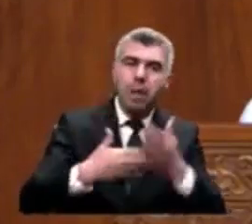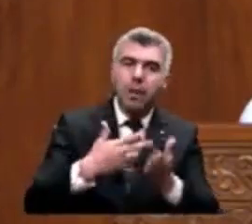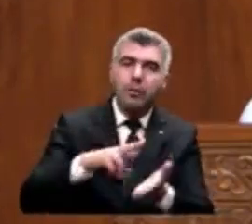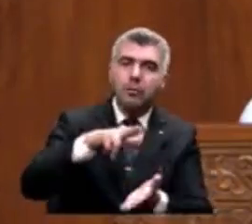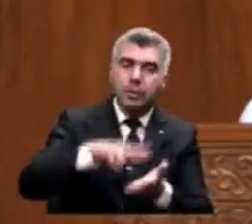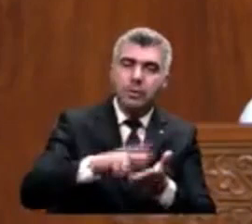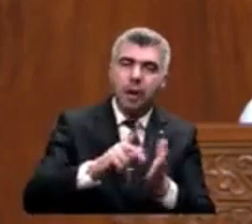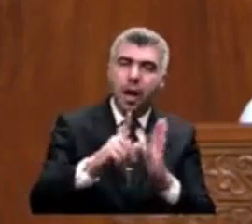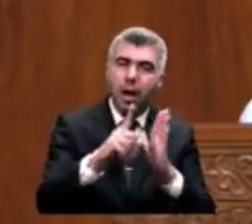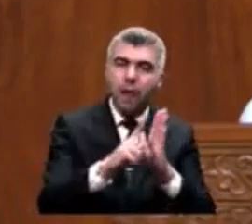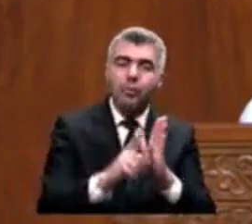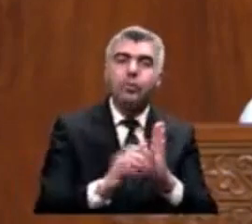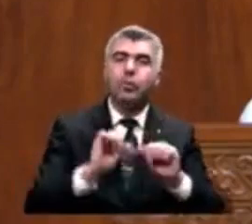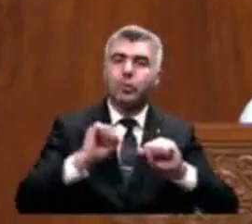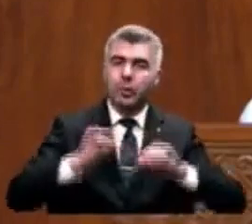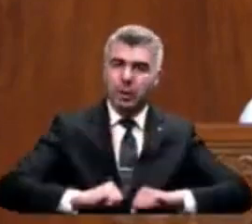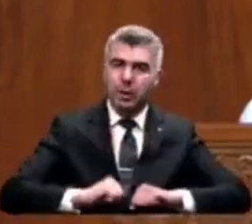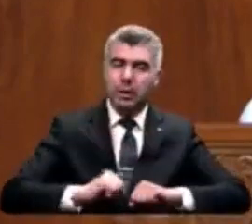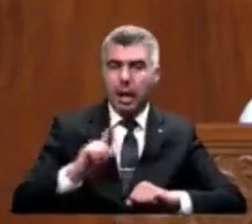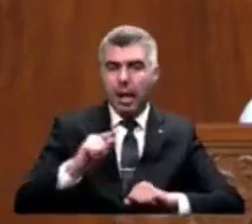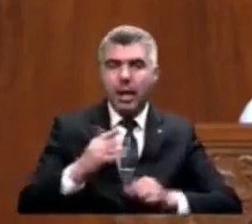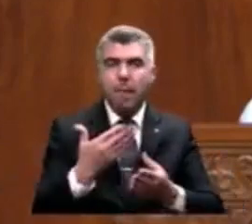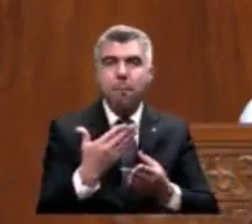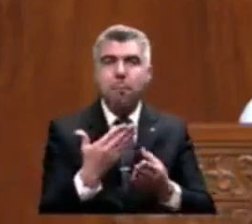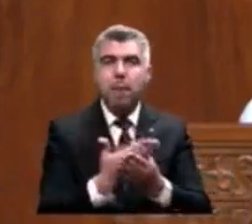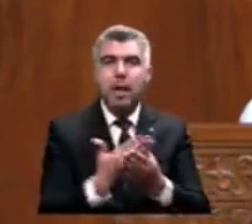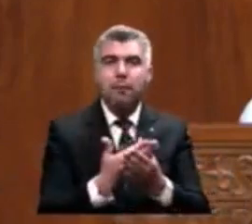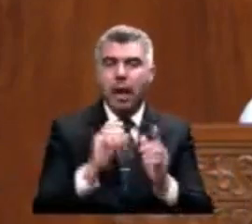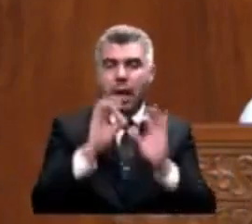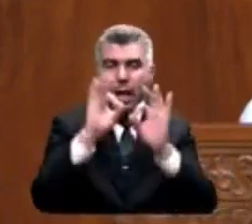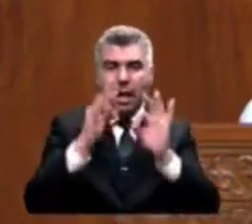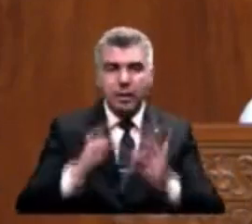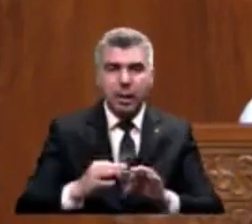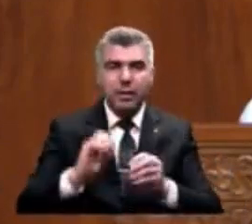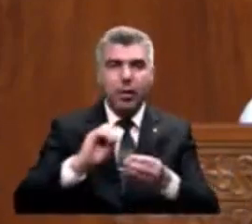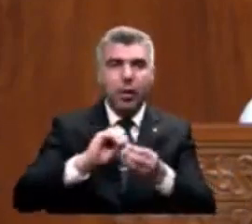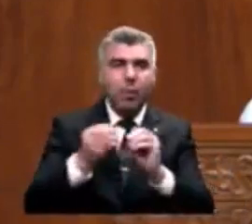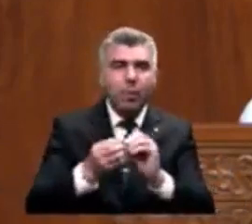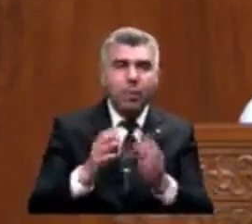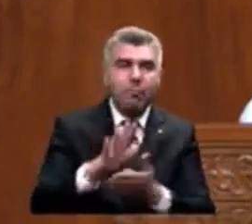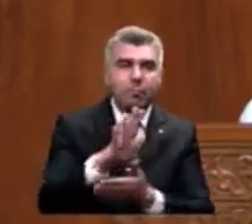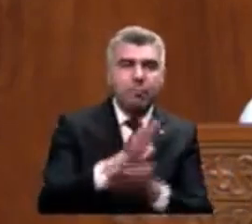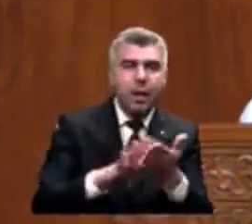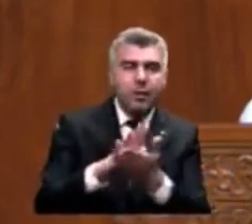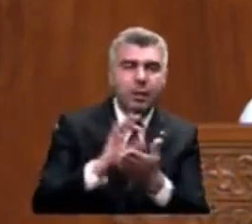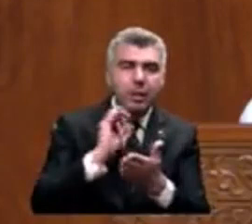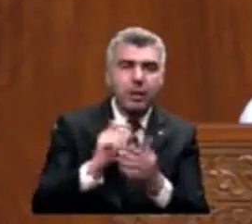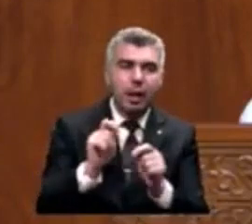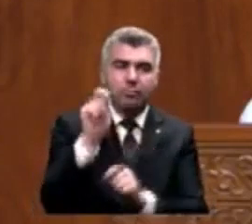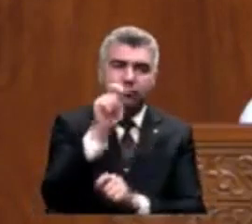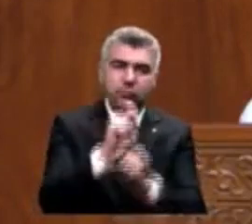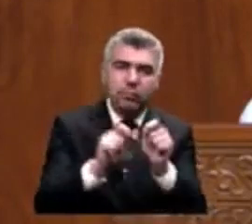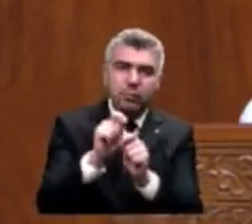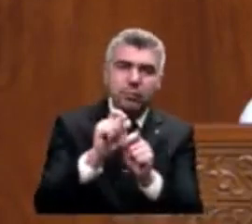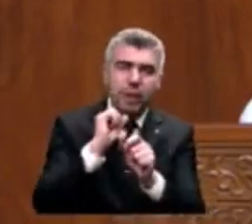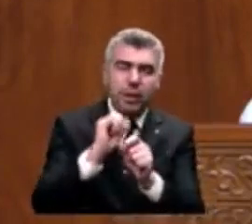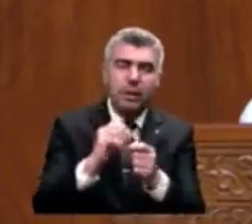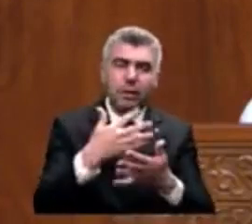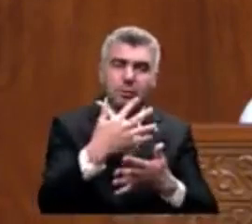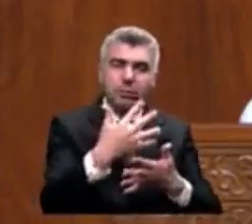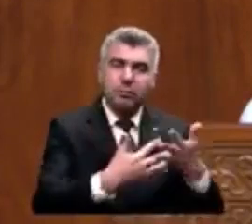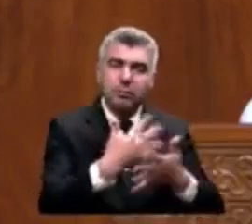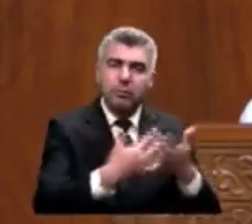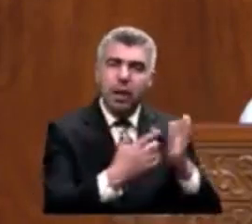النظام الأساسي، وأن عدد من الملفات والإشكالات العالقة أو المرتبطة بسياقات تطبيق مستقضيات